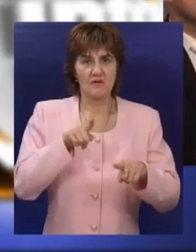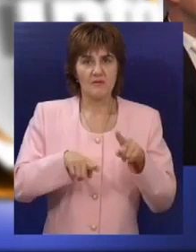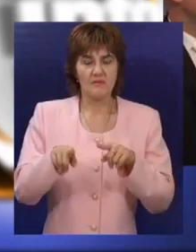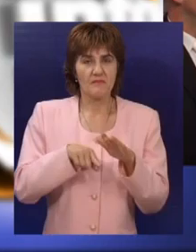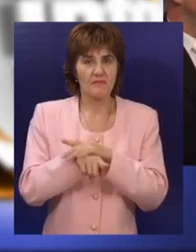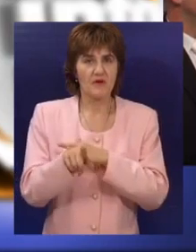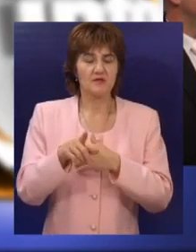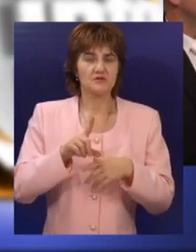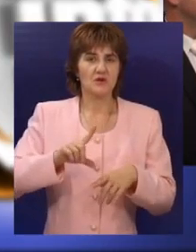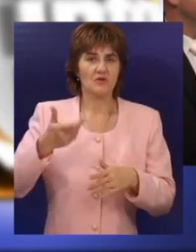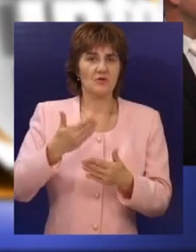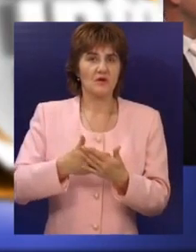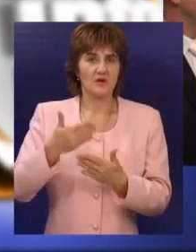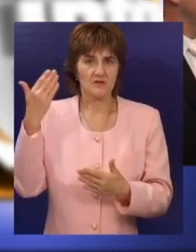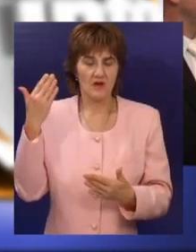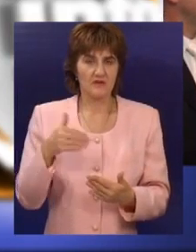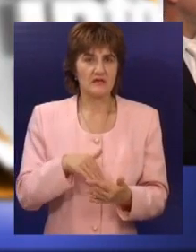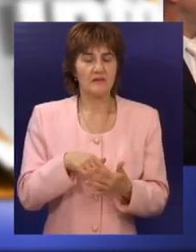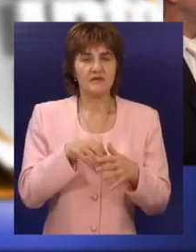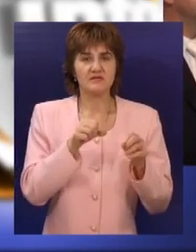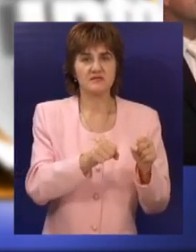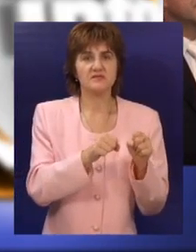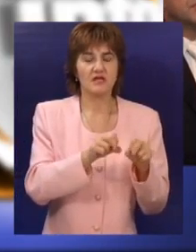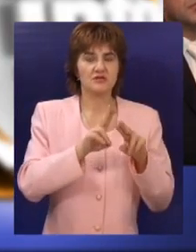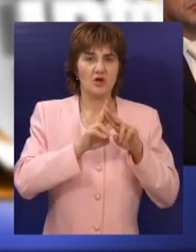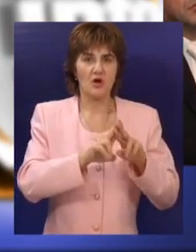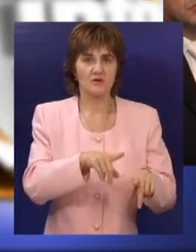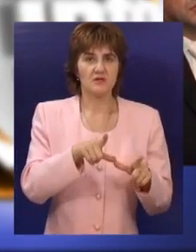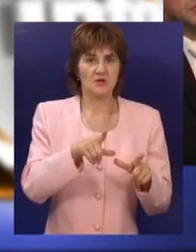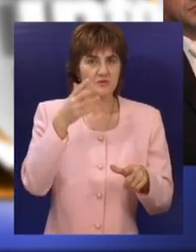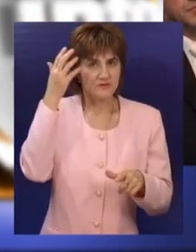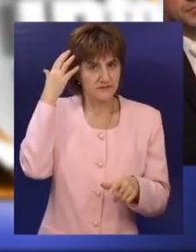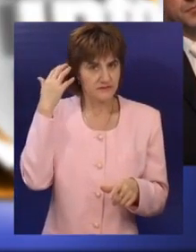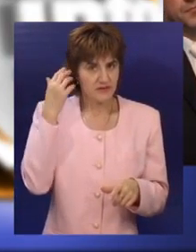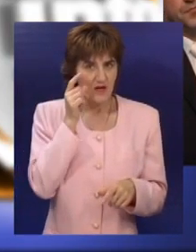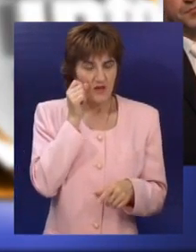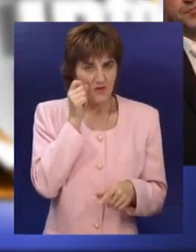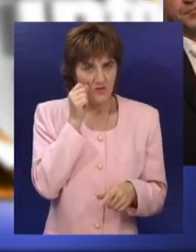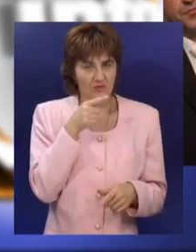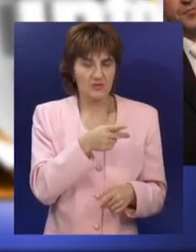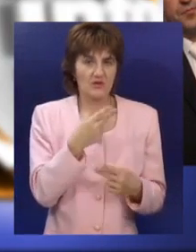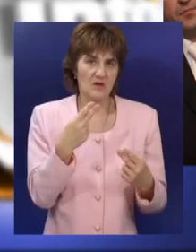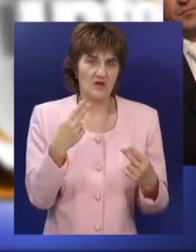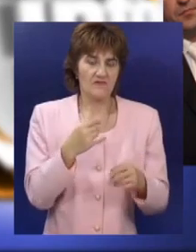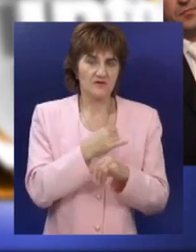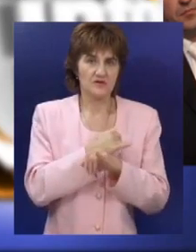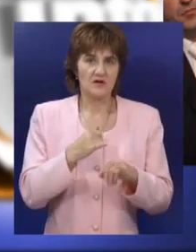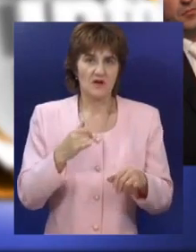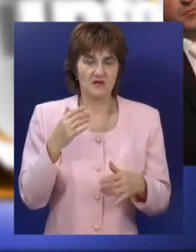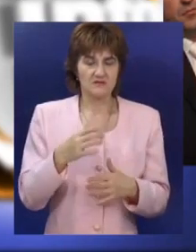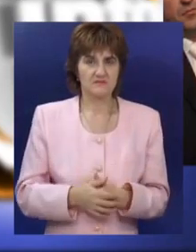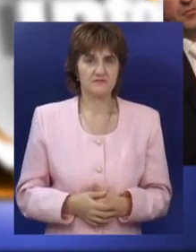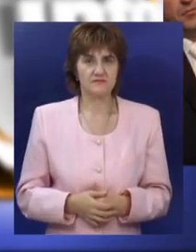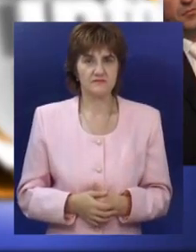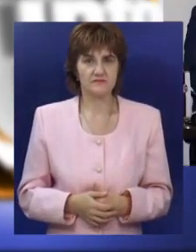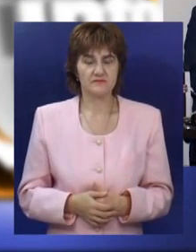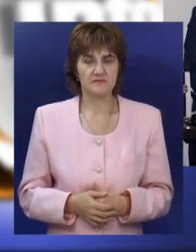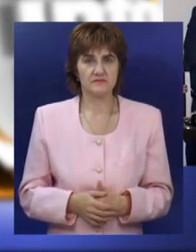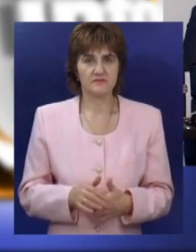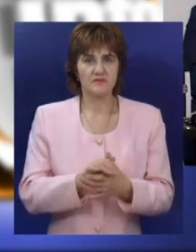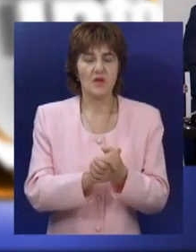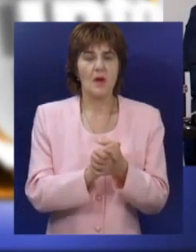sve veći broj ljudi, a to je Beograd i Novi Sad. Na nama je da zadržimo sopstveno stanovništvo, jer je stanovništvo jedan od osnovnih preduslova razvoja svakog grada i